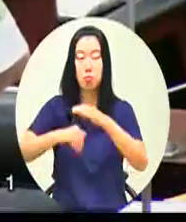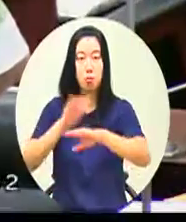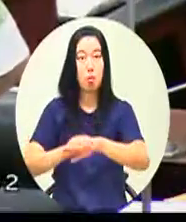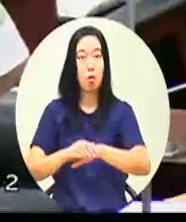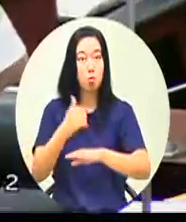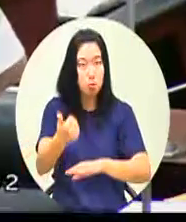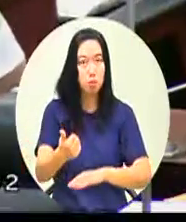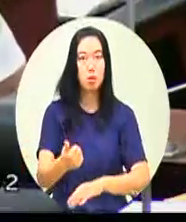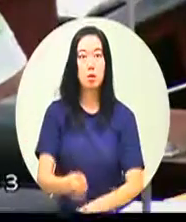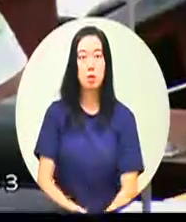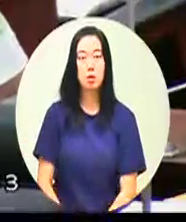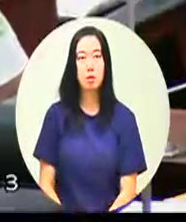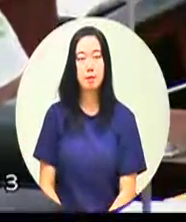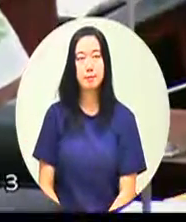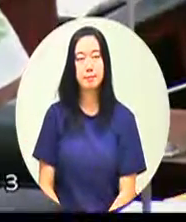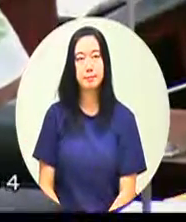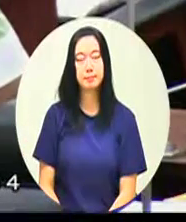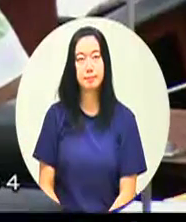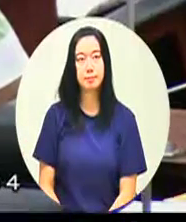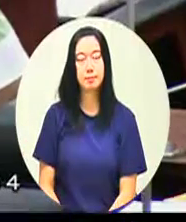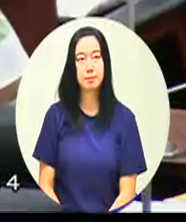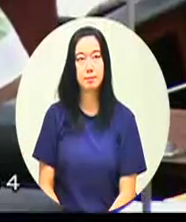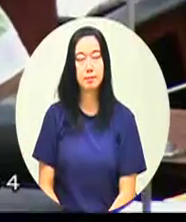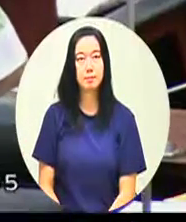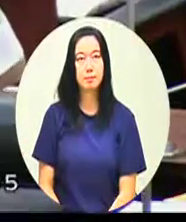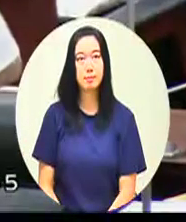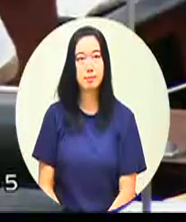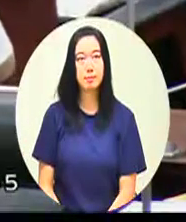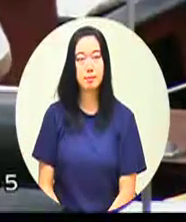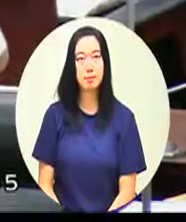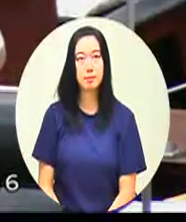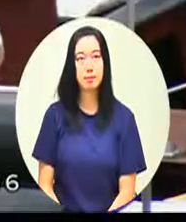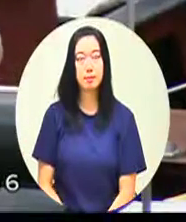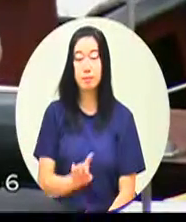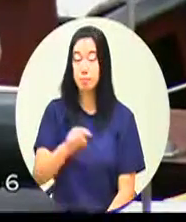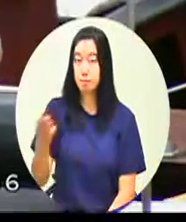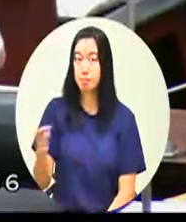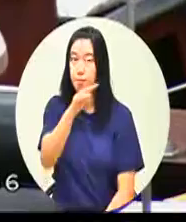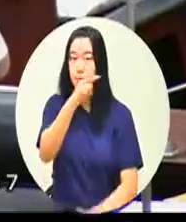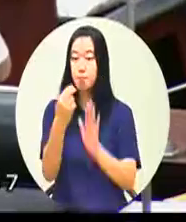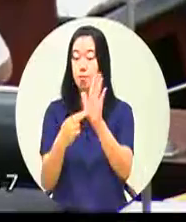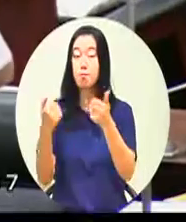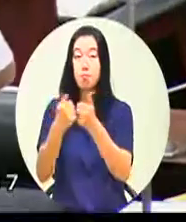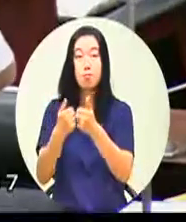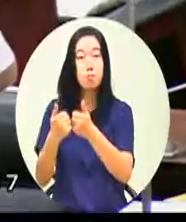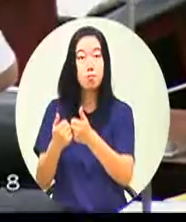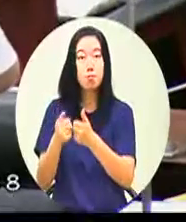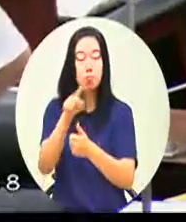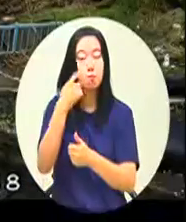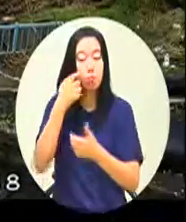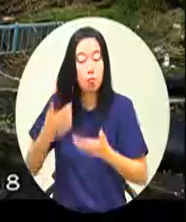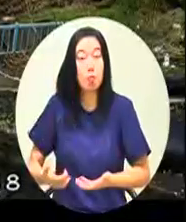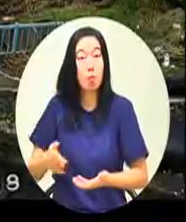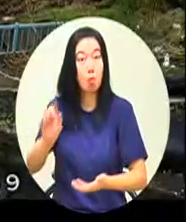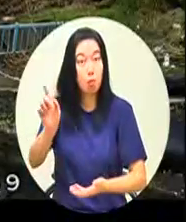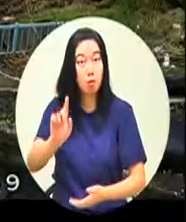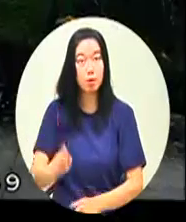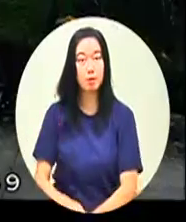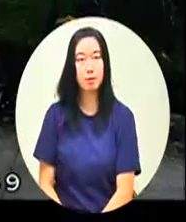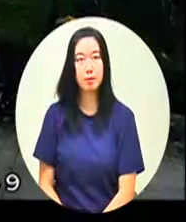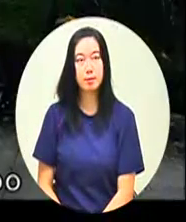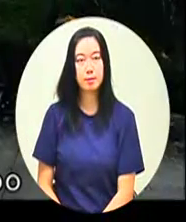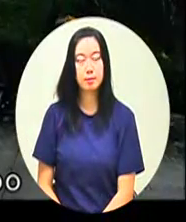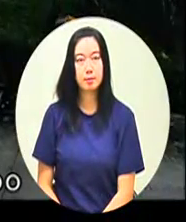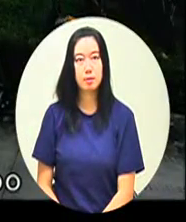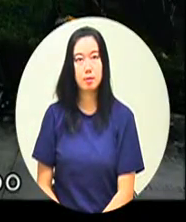会当完成好。但是佫来吼，就是安尼讲，上重要的就这啦。迄、那个